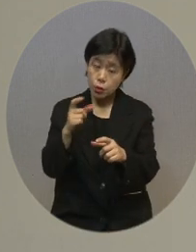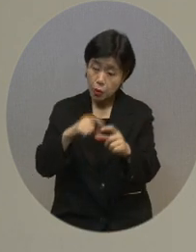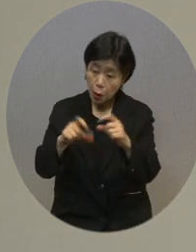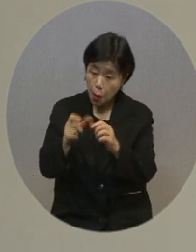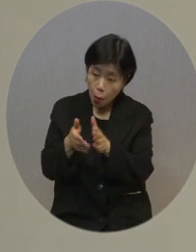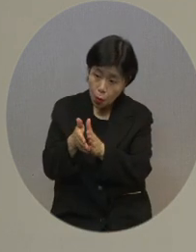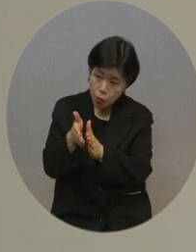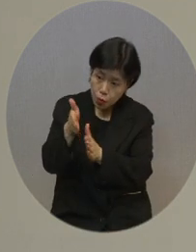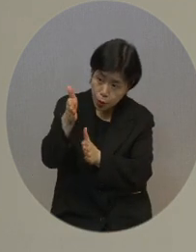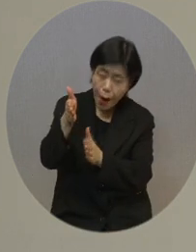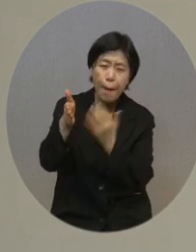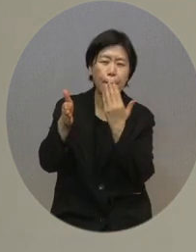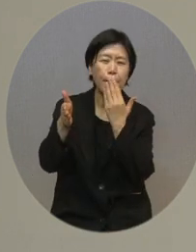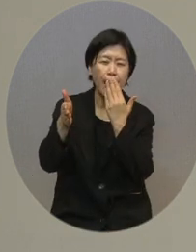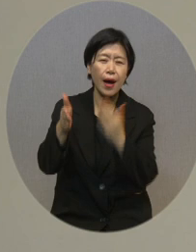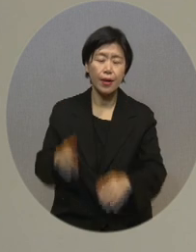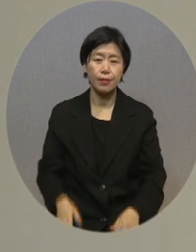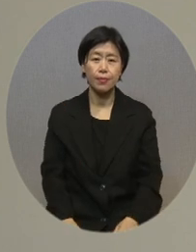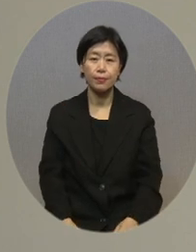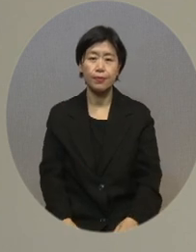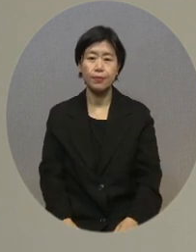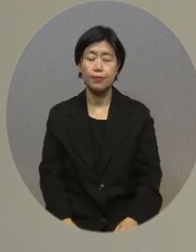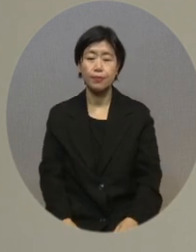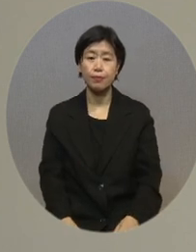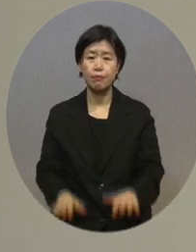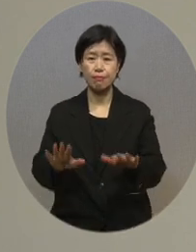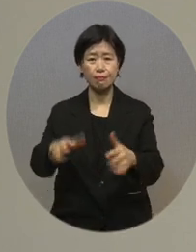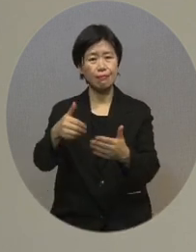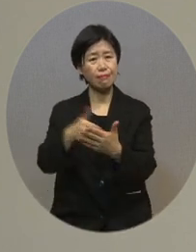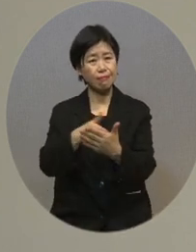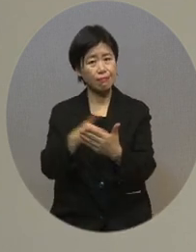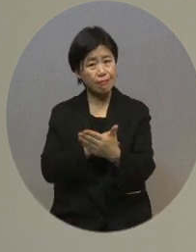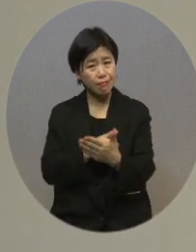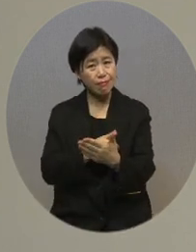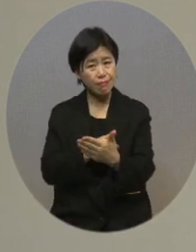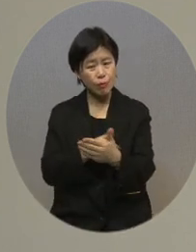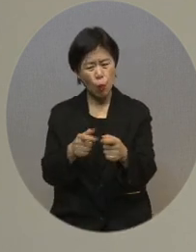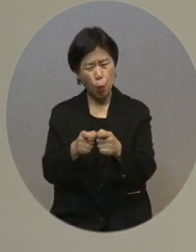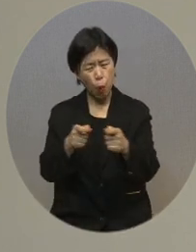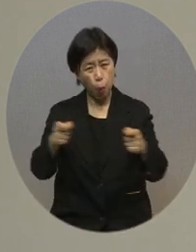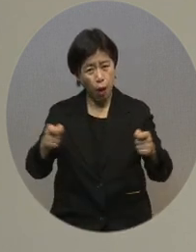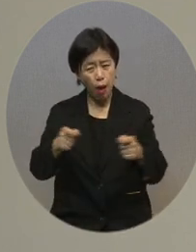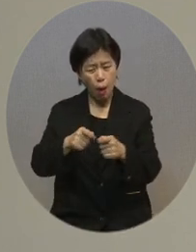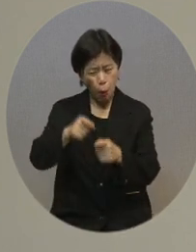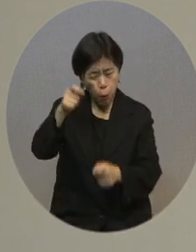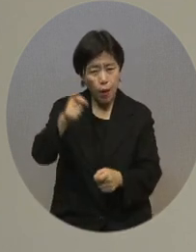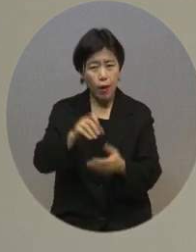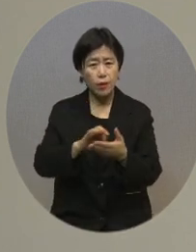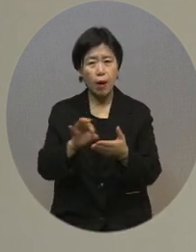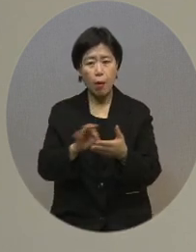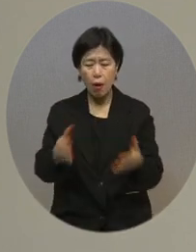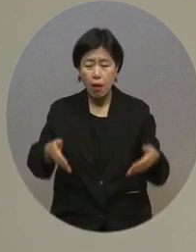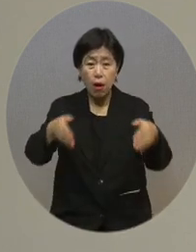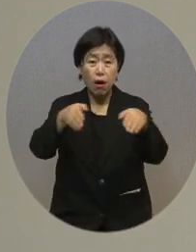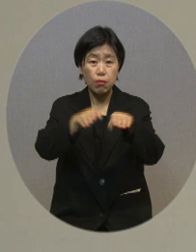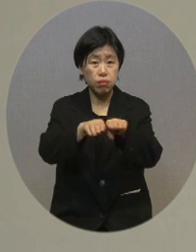그래서 지금 낡고 좀 누추한 그런 건물들이